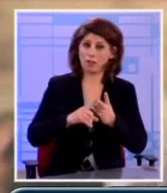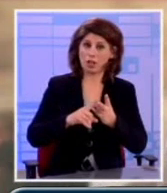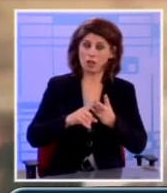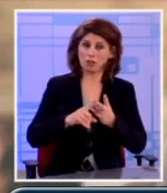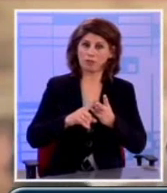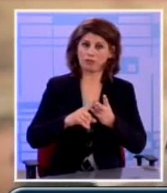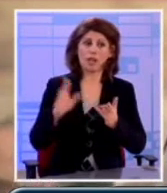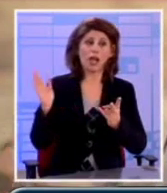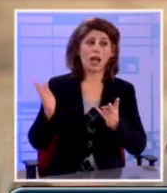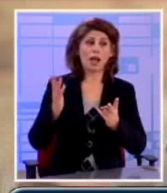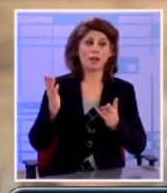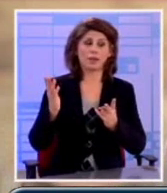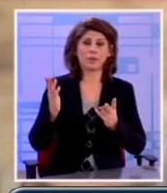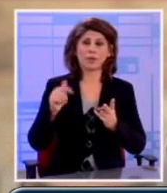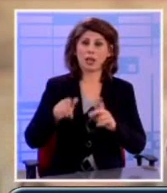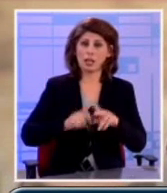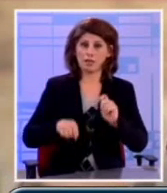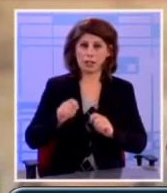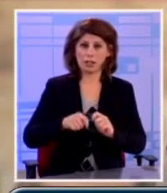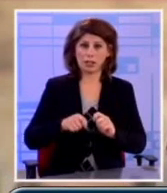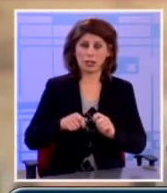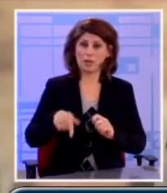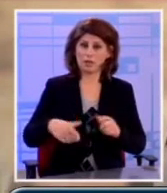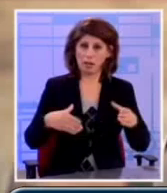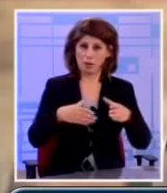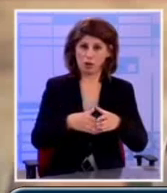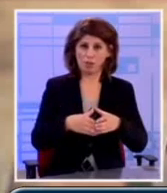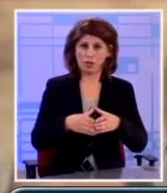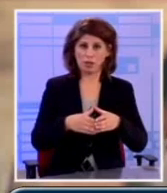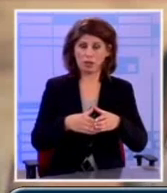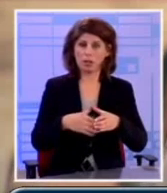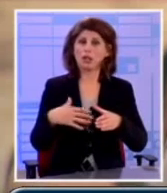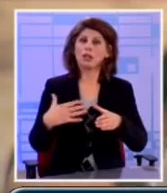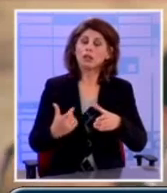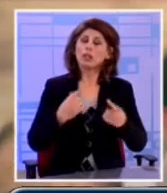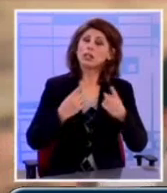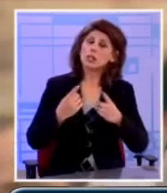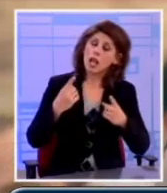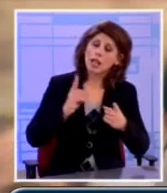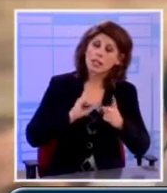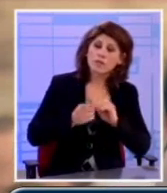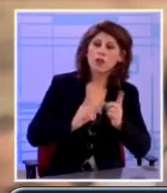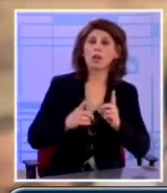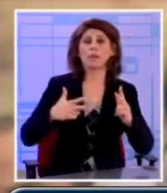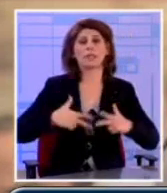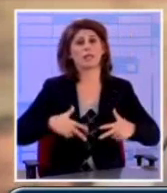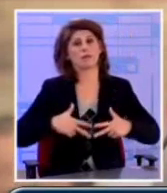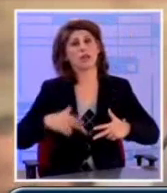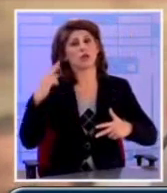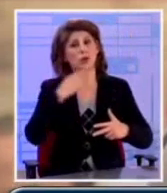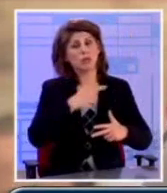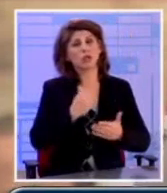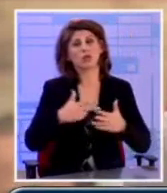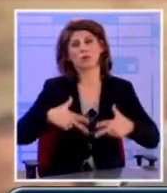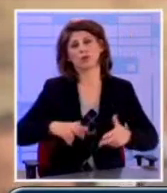η σύσταση αυτής της Επιτροπής είναι σε συνεννόηση και συμφωνία με την κυβέρνηση, τον Πρωθυπουργό και το